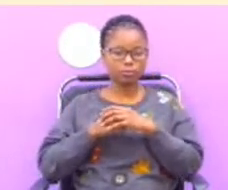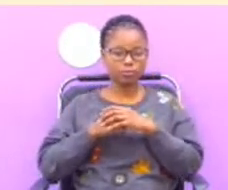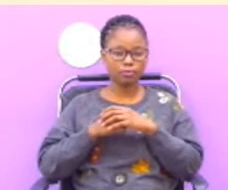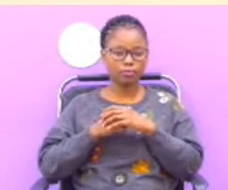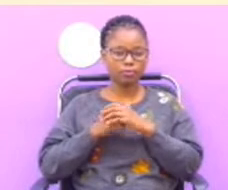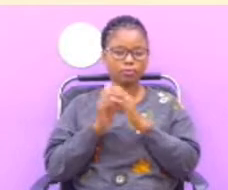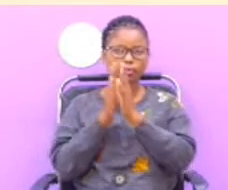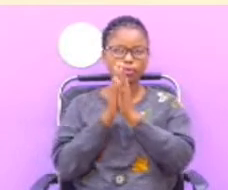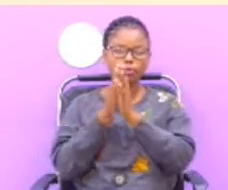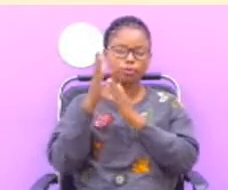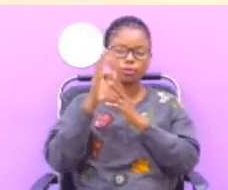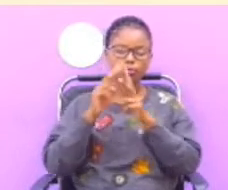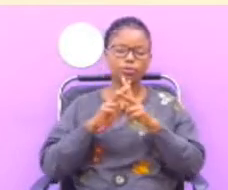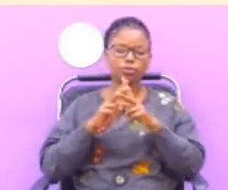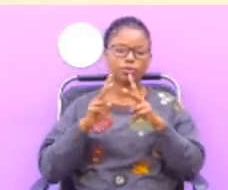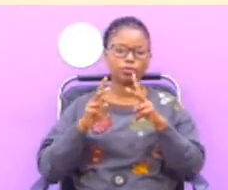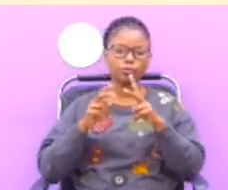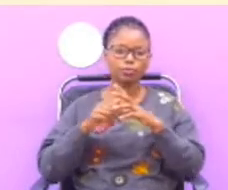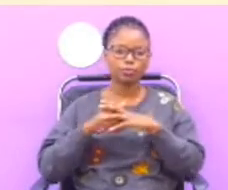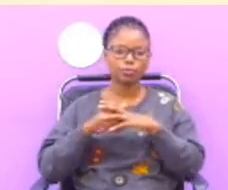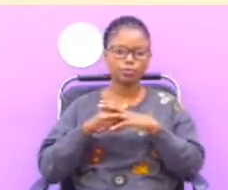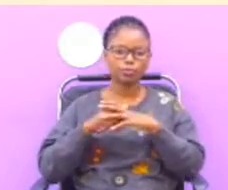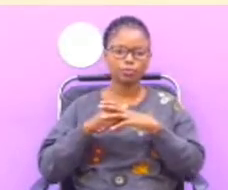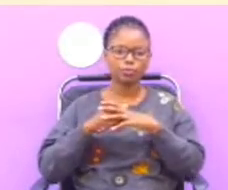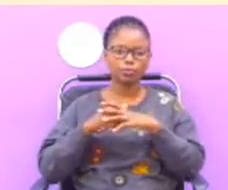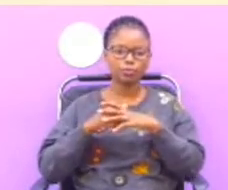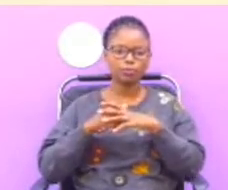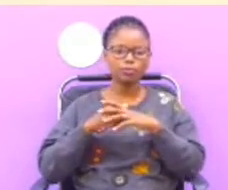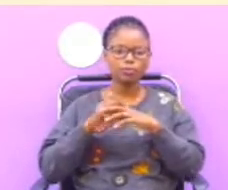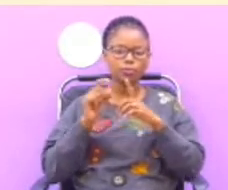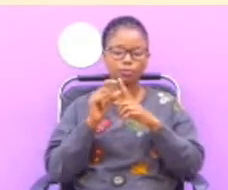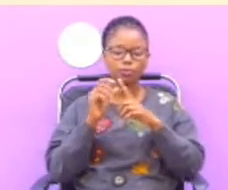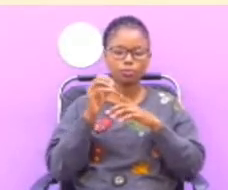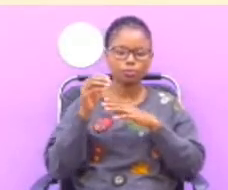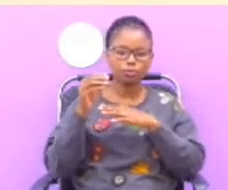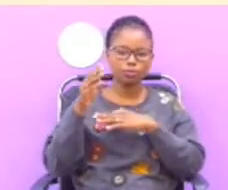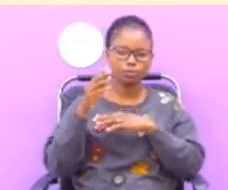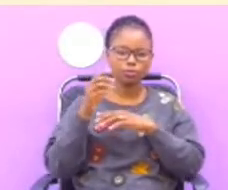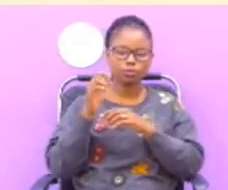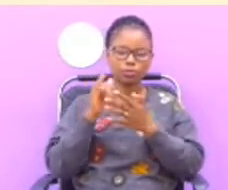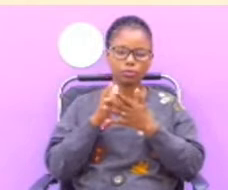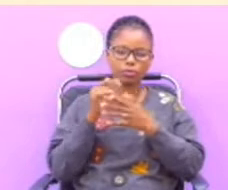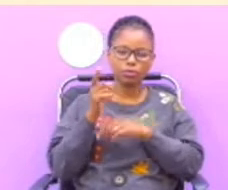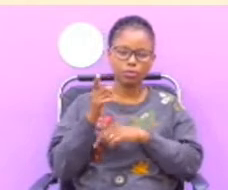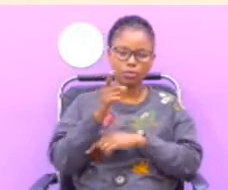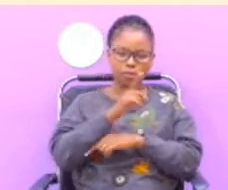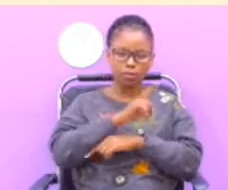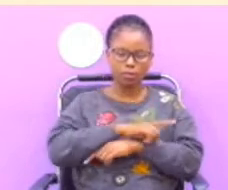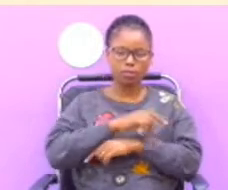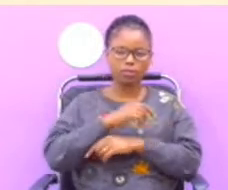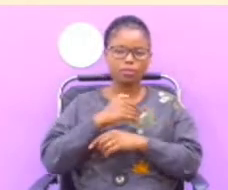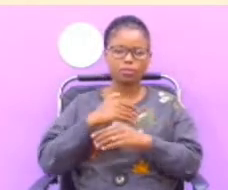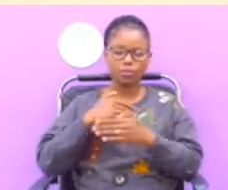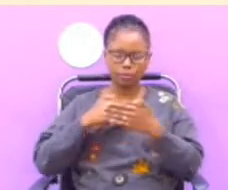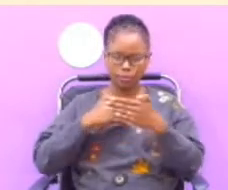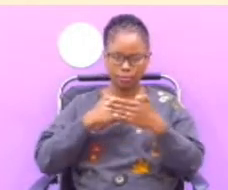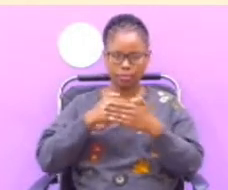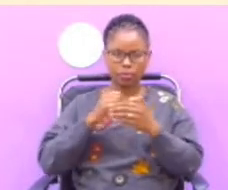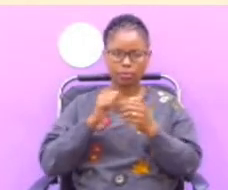Bwana asifiwe sana nĩ kiugo kĩa Ngai atĩ mũthenya ũcio nĩ ngatiira gĩthũnũ kĩa